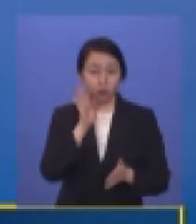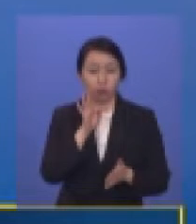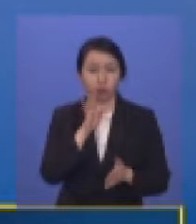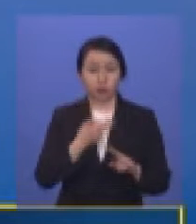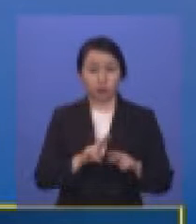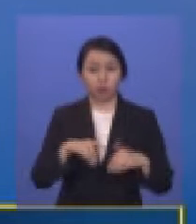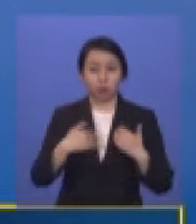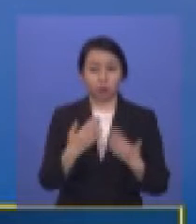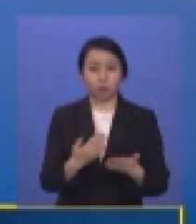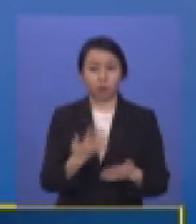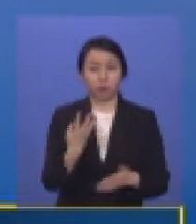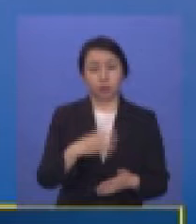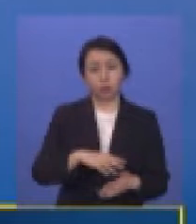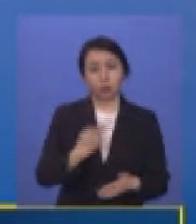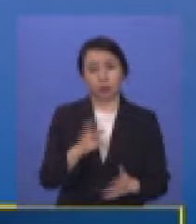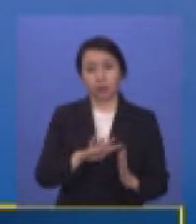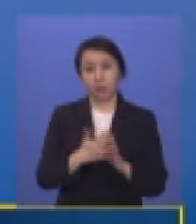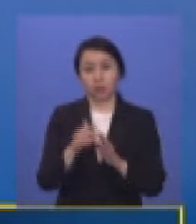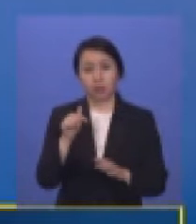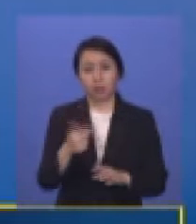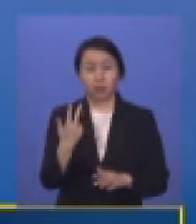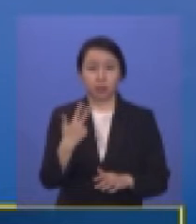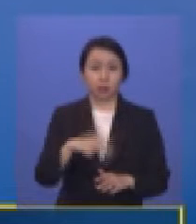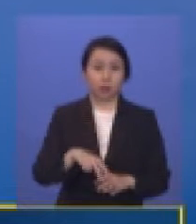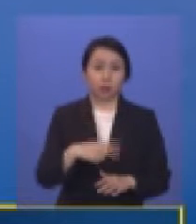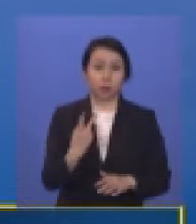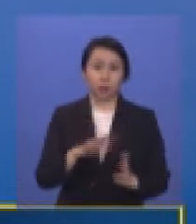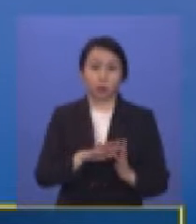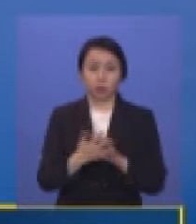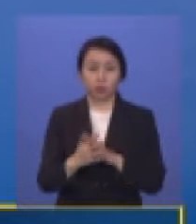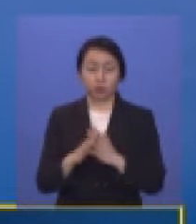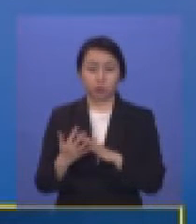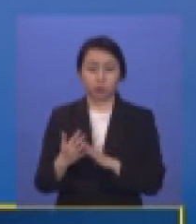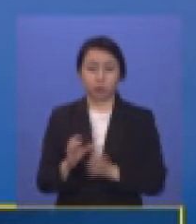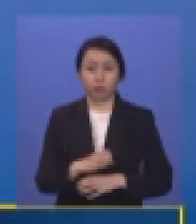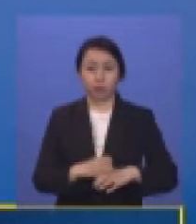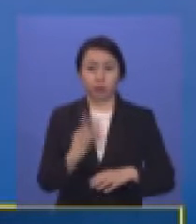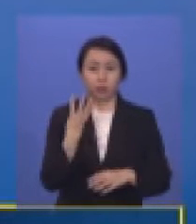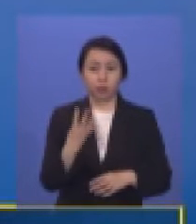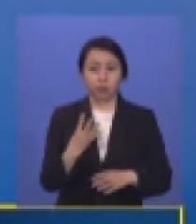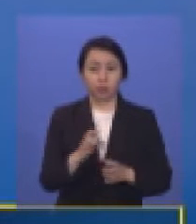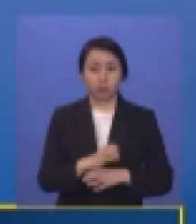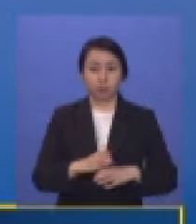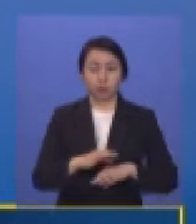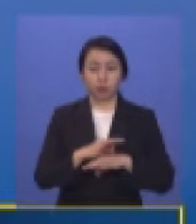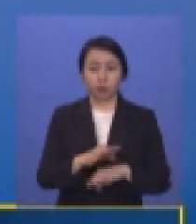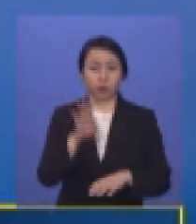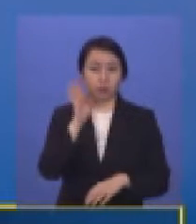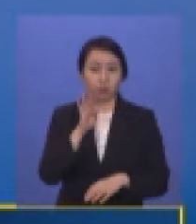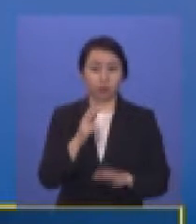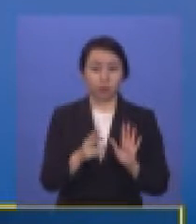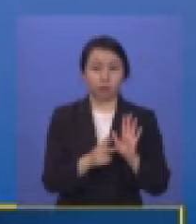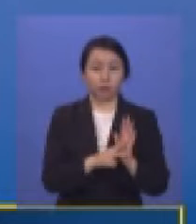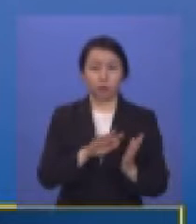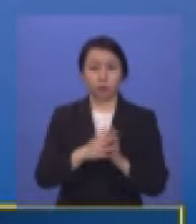которых обеспечено только лишь 43 села. Из них 32 селах водопровода от глубинных скважин, 4 села обеспечены подвозом воды, 8